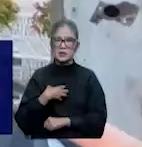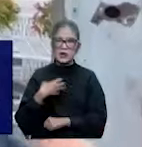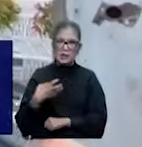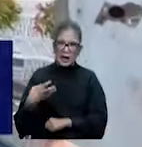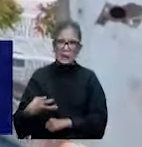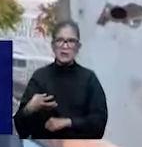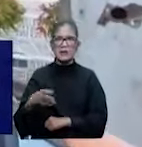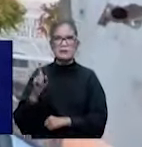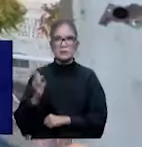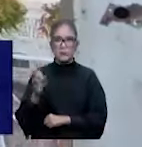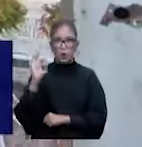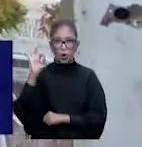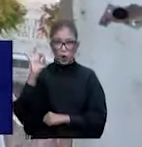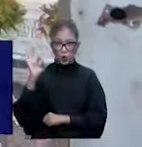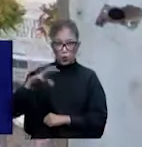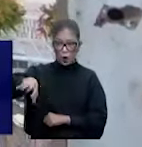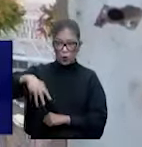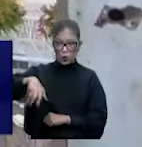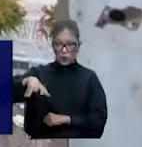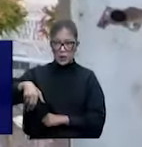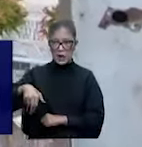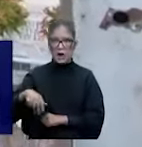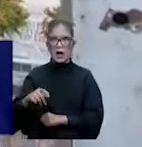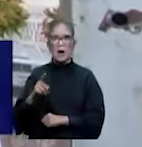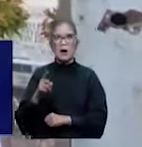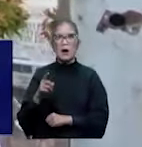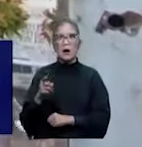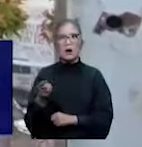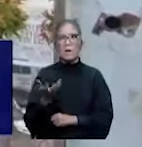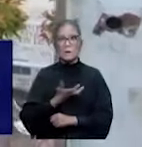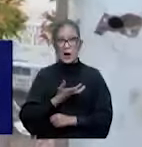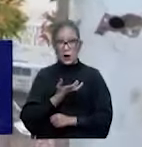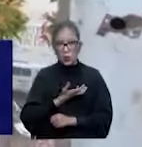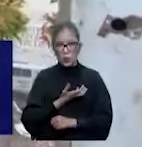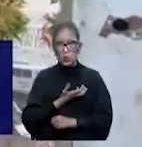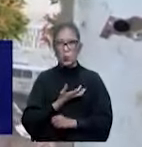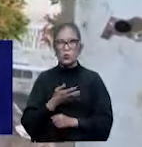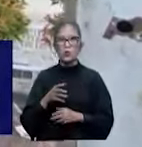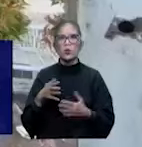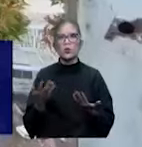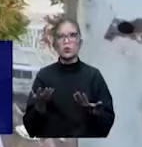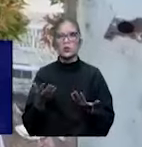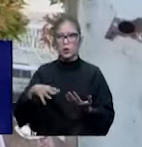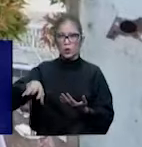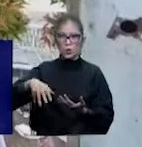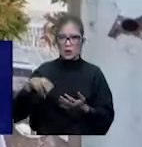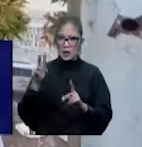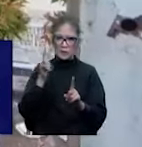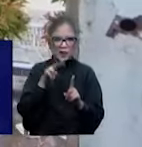sama orang tua dan keluarganya ya, karena merasa dikucilkan dan kurang perhatian. Itu kurang perhatian